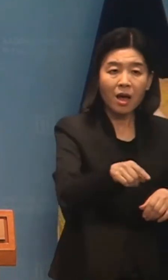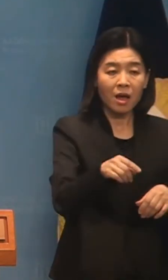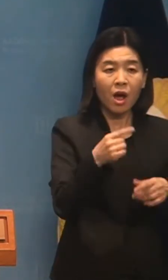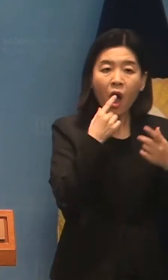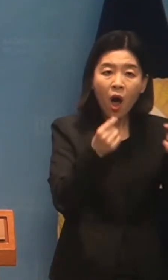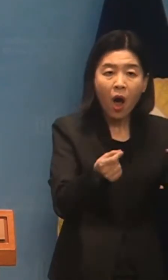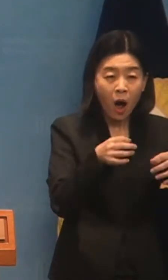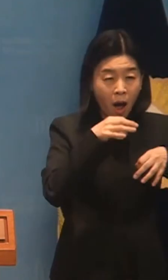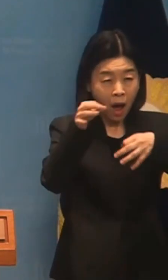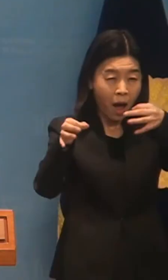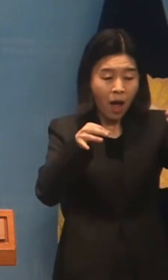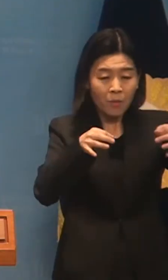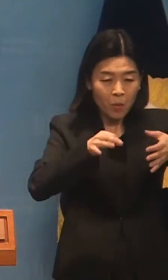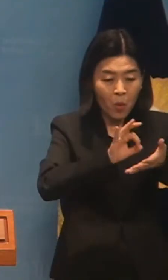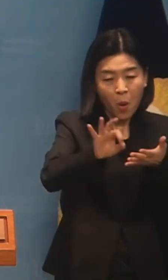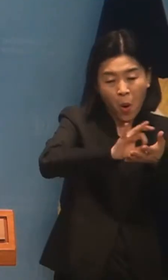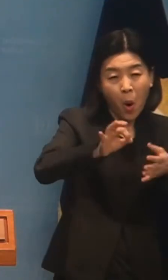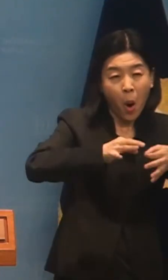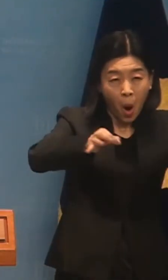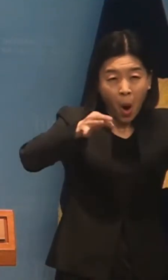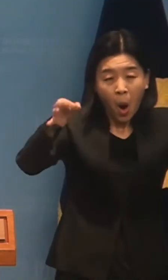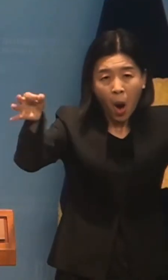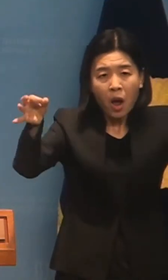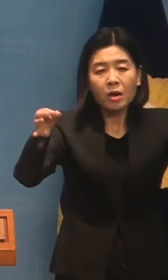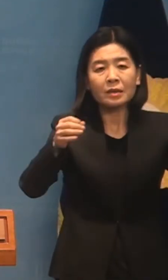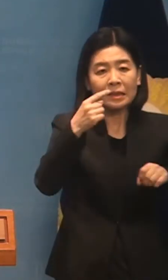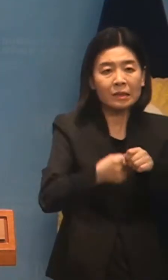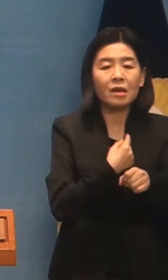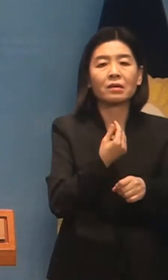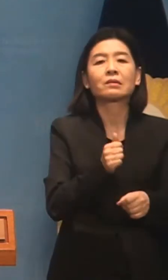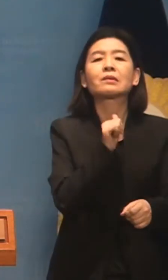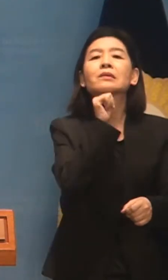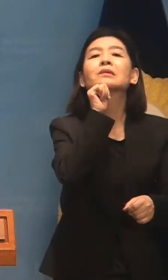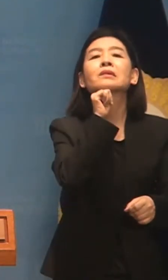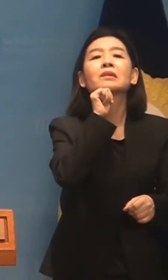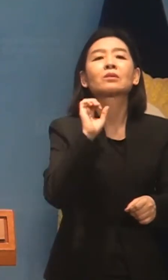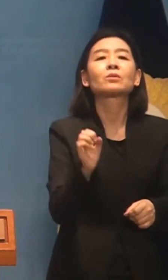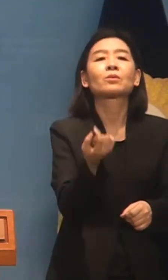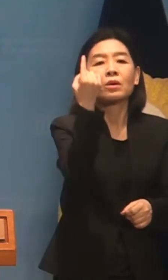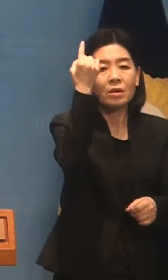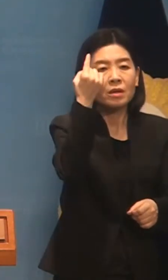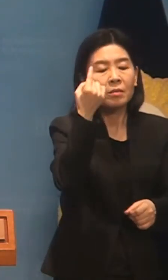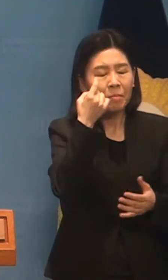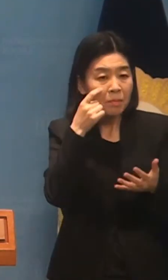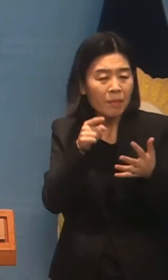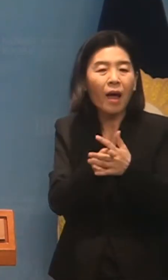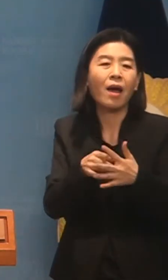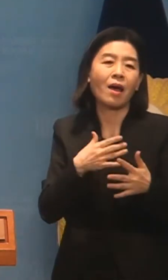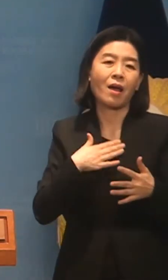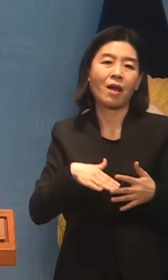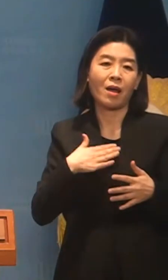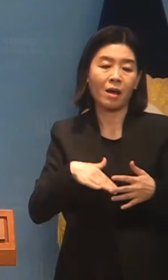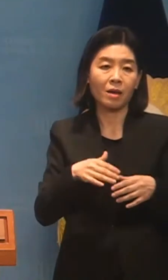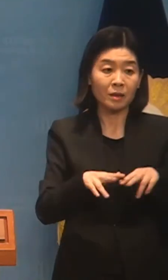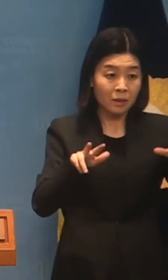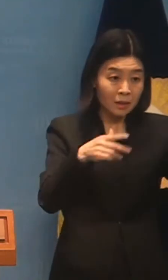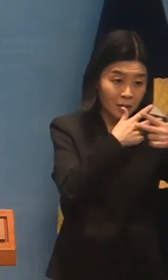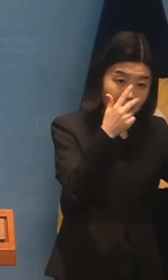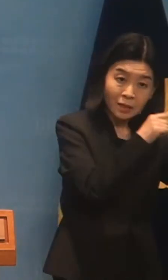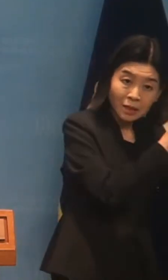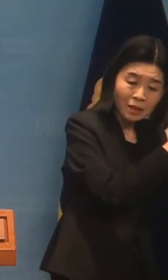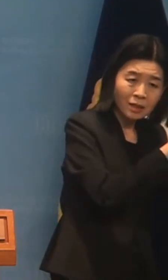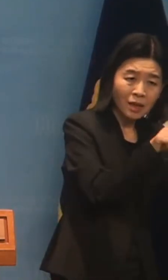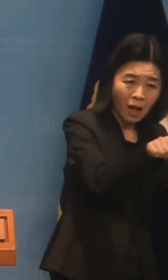인플레이션과 빈곤을 불러일으킨 것을 잘 아실 겁니다. 지금 이재명의 길이 바로